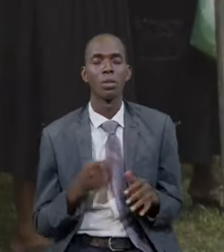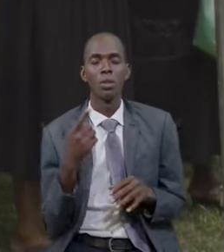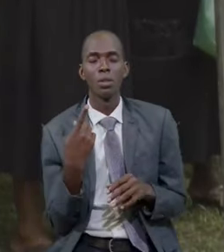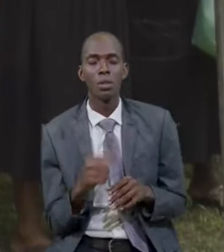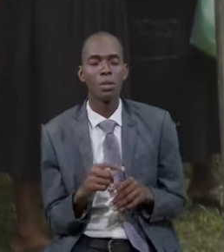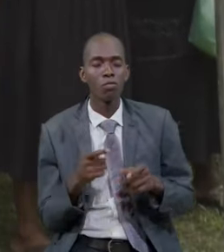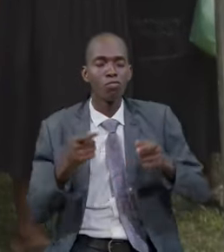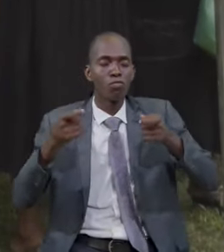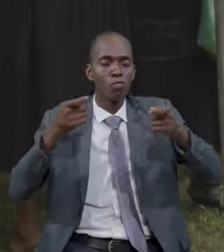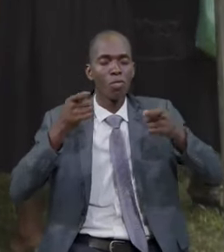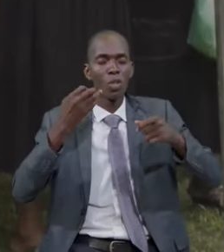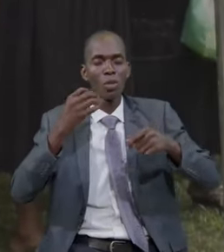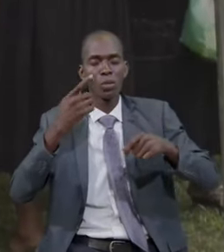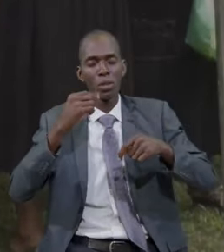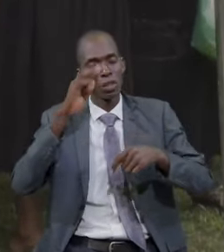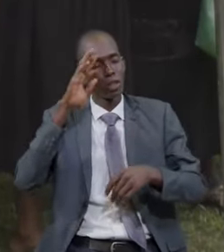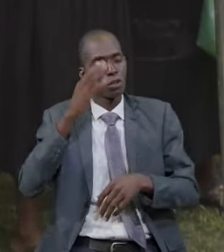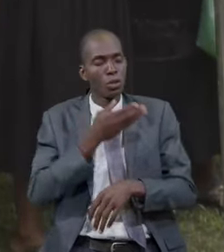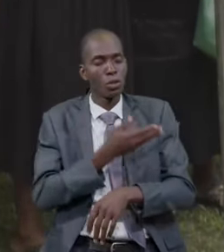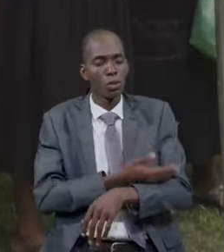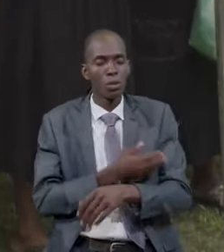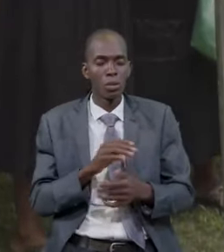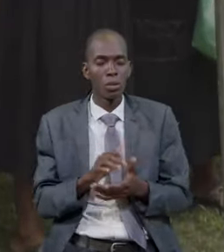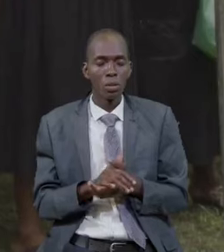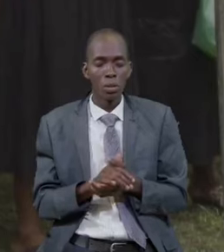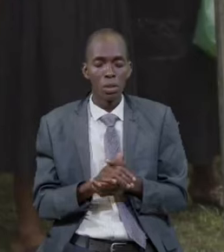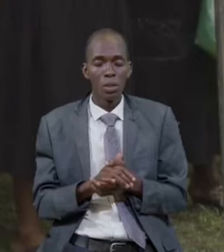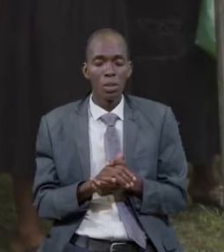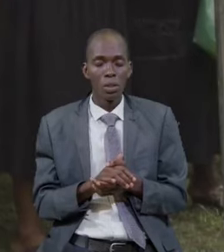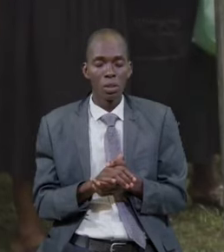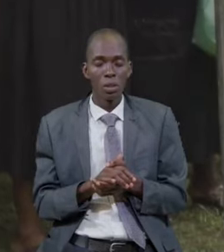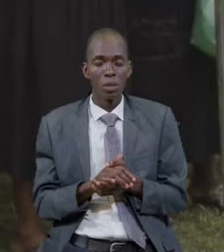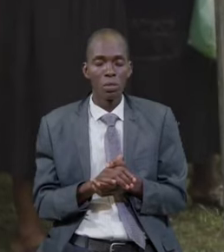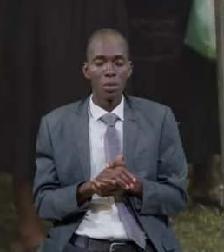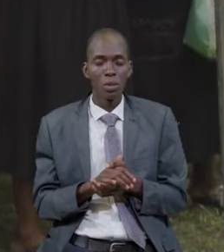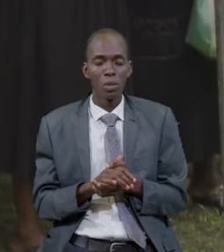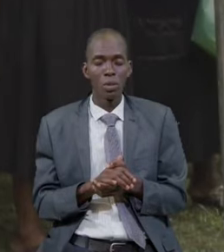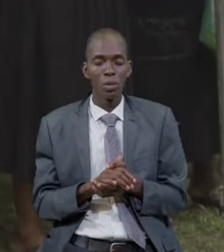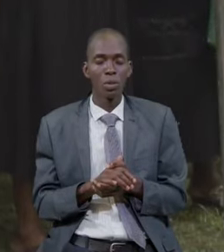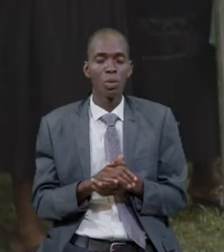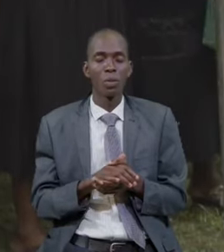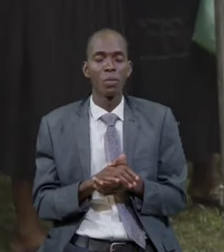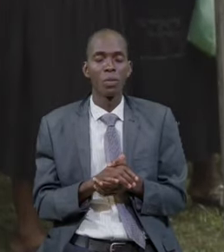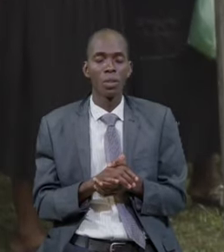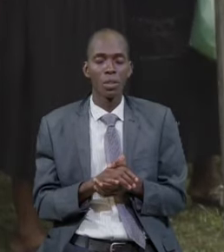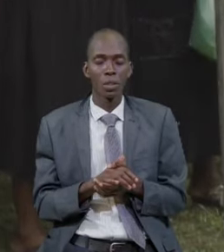Ouvre-les, révèle la souveraineté du Fils. Ils connaîtront le Fils. Ils auront le Fils. Ils croiront au Fils.